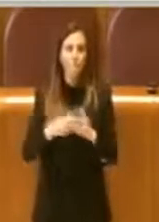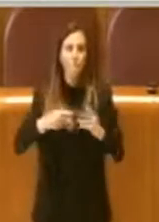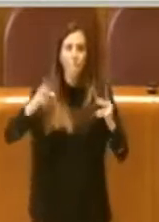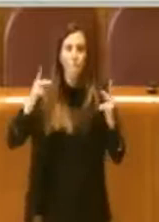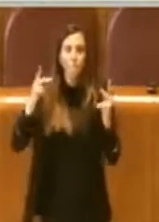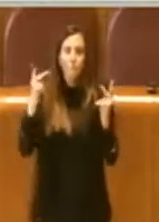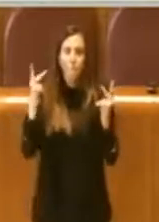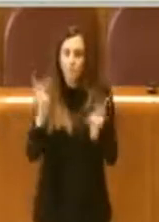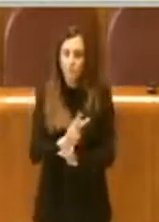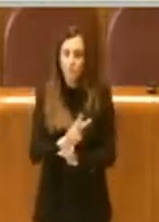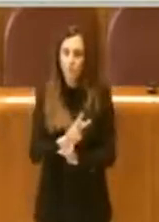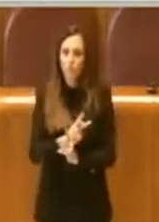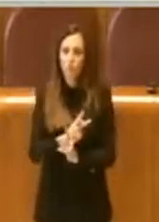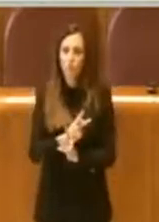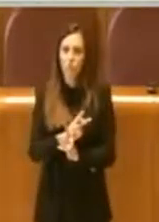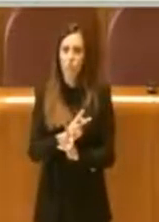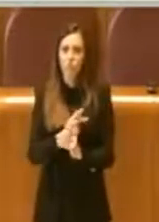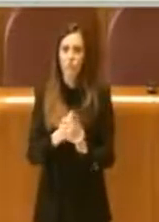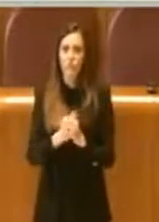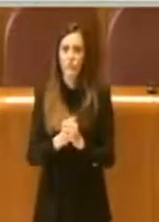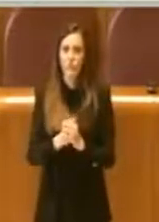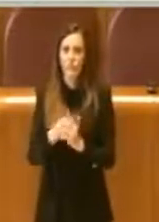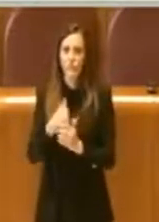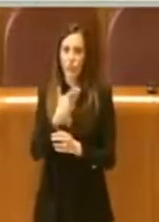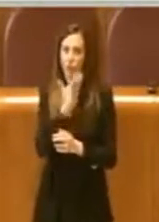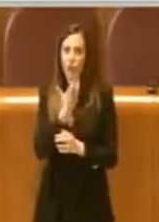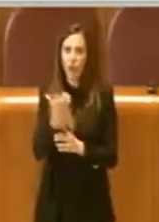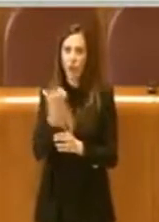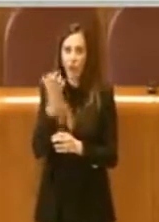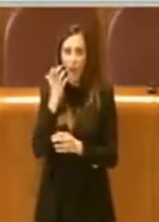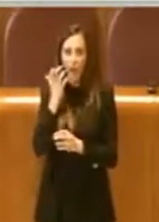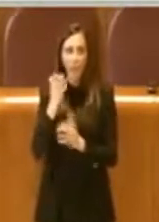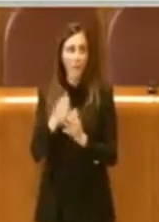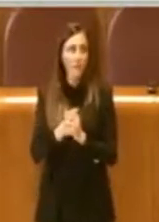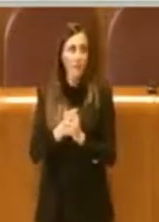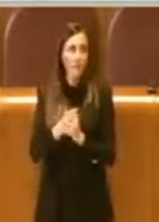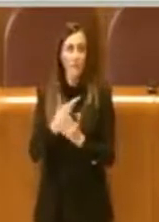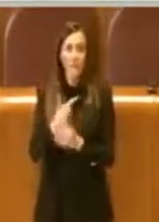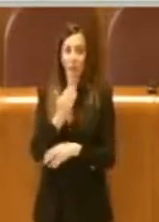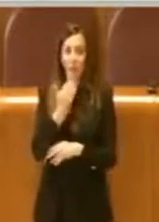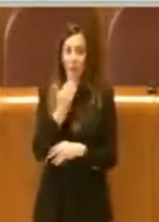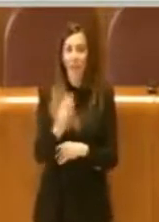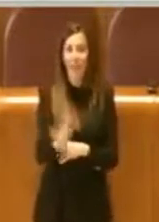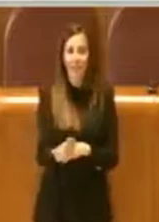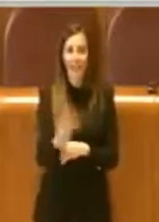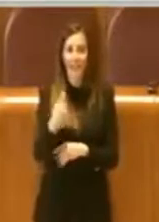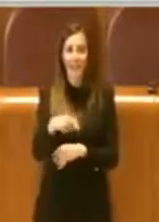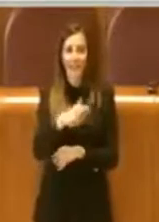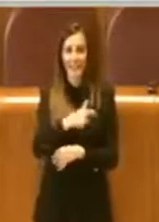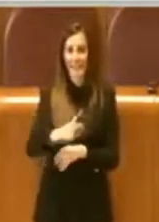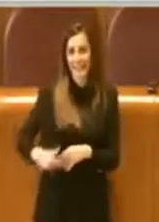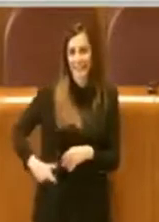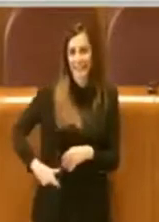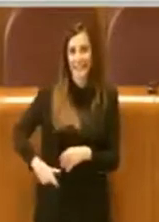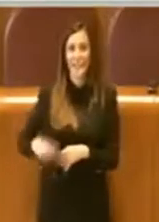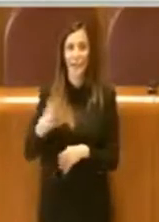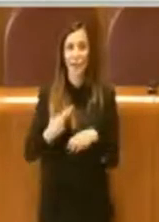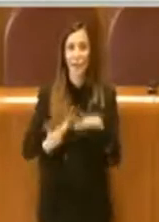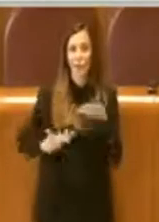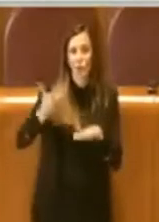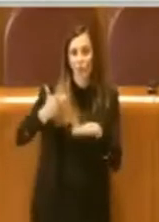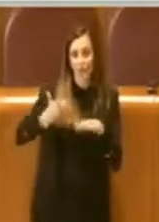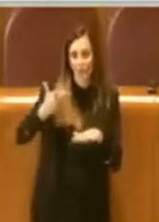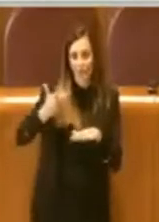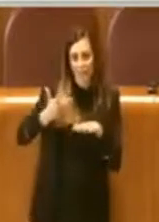Veramente oggi ci tengo a ringraziare la sindaca, il